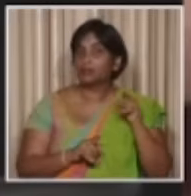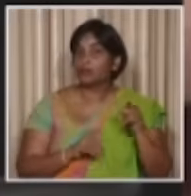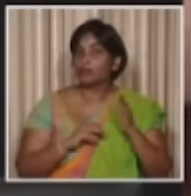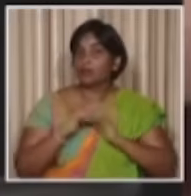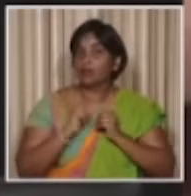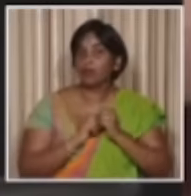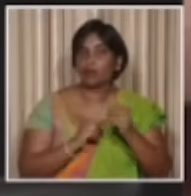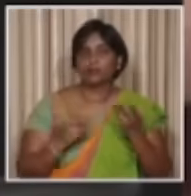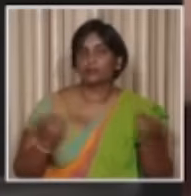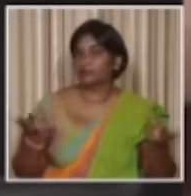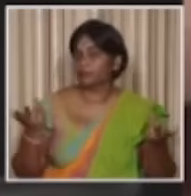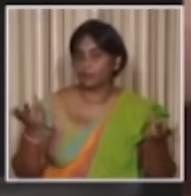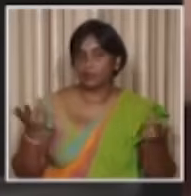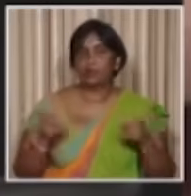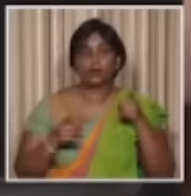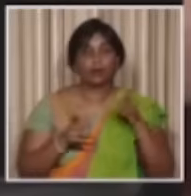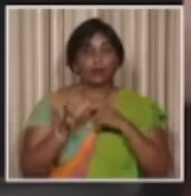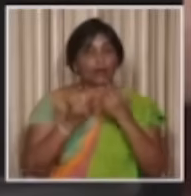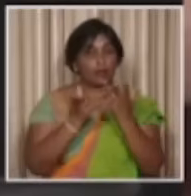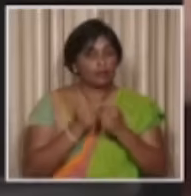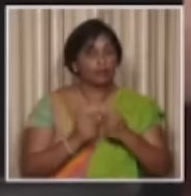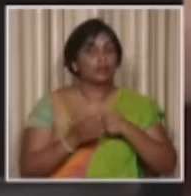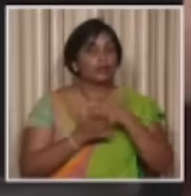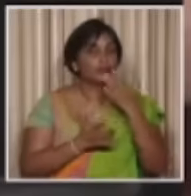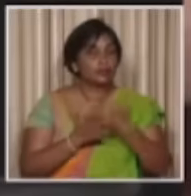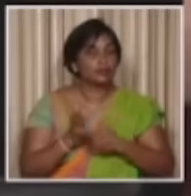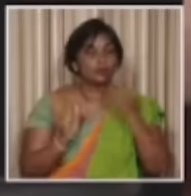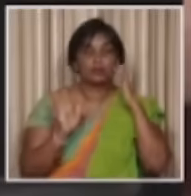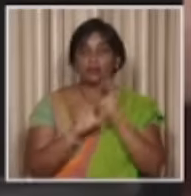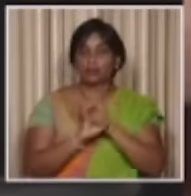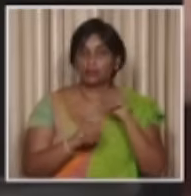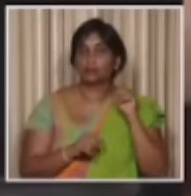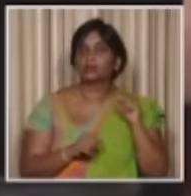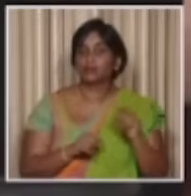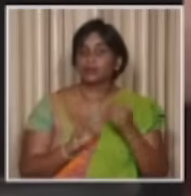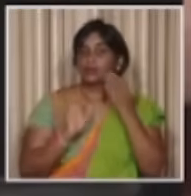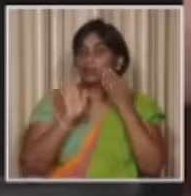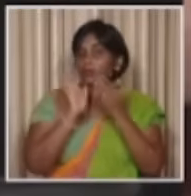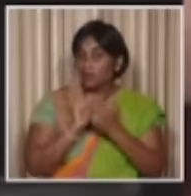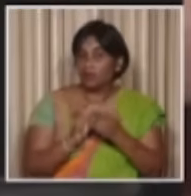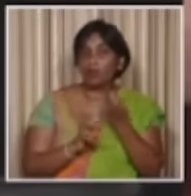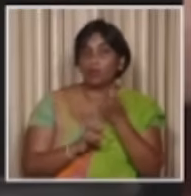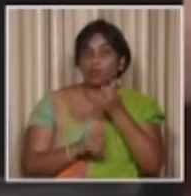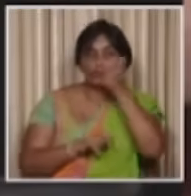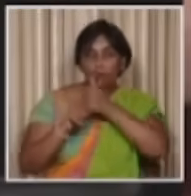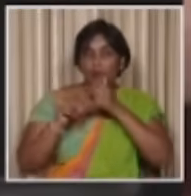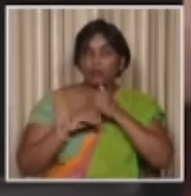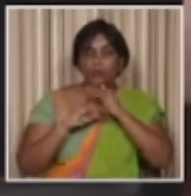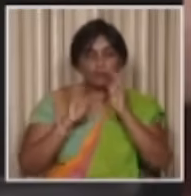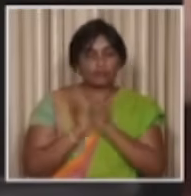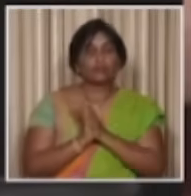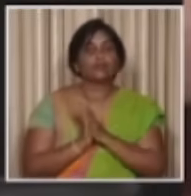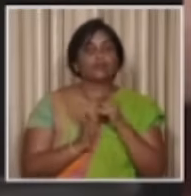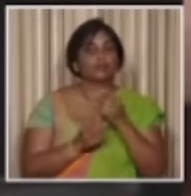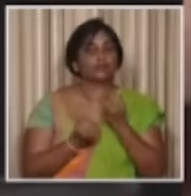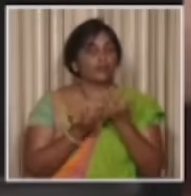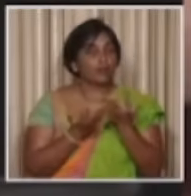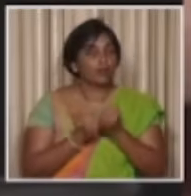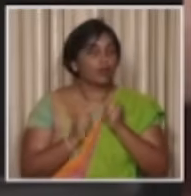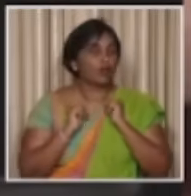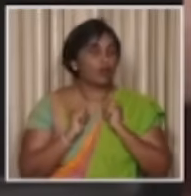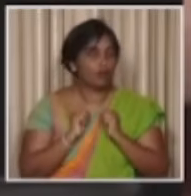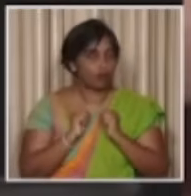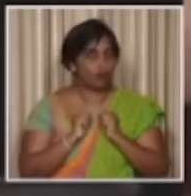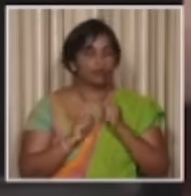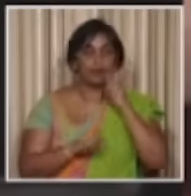ගත්තු ඇක්ෂන් එකක් නැහැ. ඒ විගණන වාර්තාවලින් පළවෙච්චි වාර්තාවලින් පෙන්නපු මුදල් වංචා තියෙනවා නම් එයා ඒව අය කරගත්තු